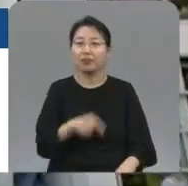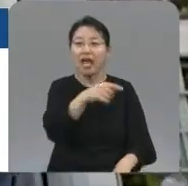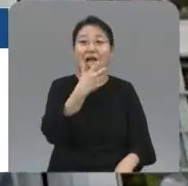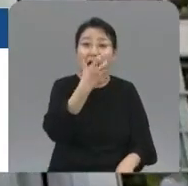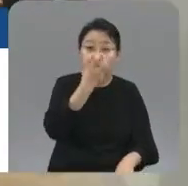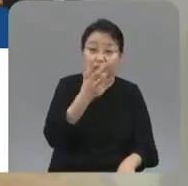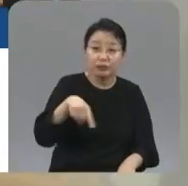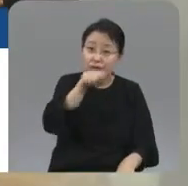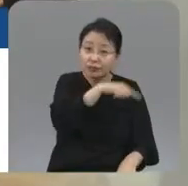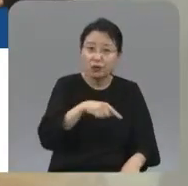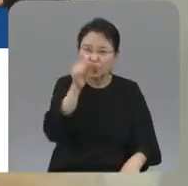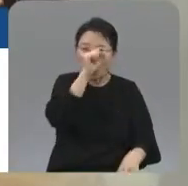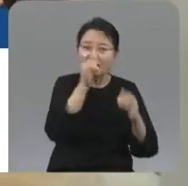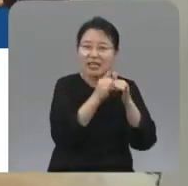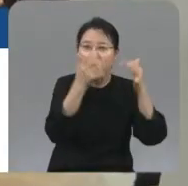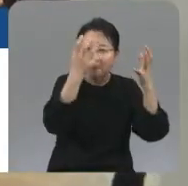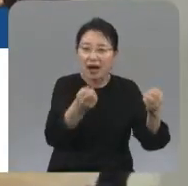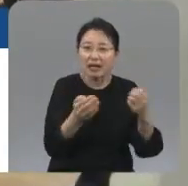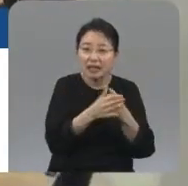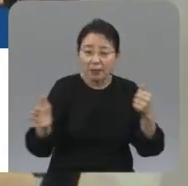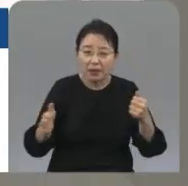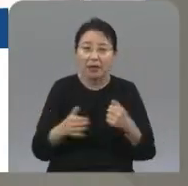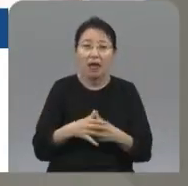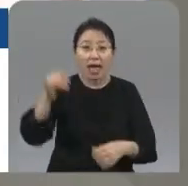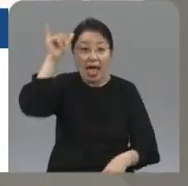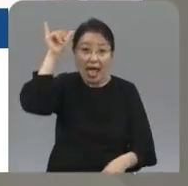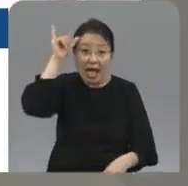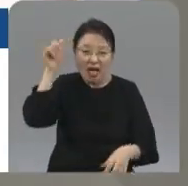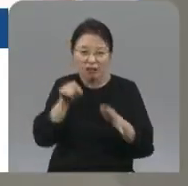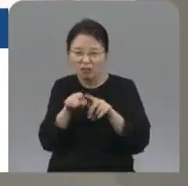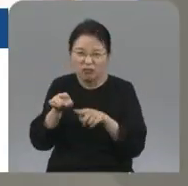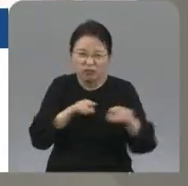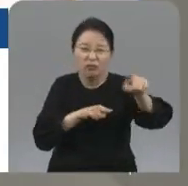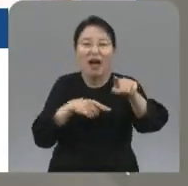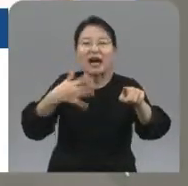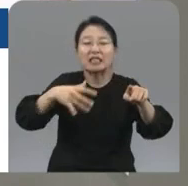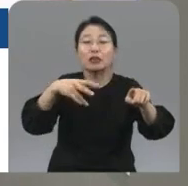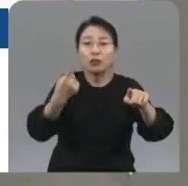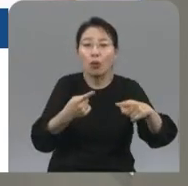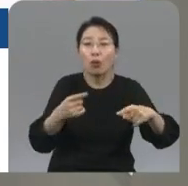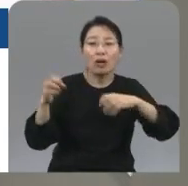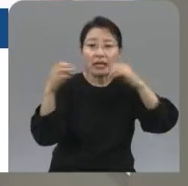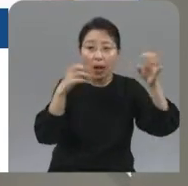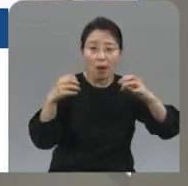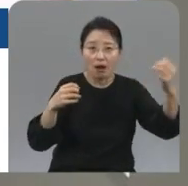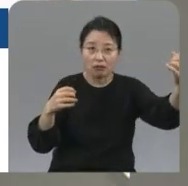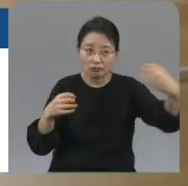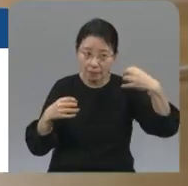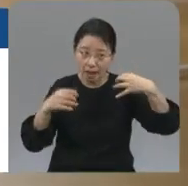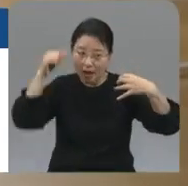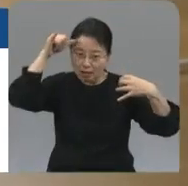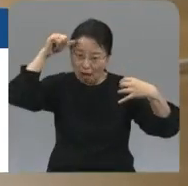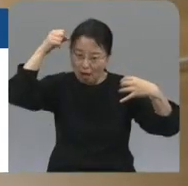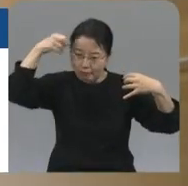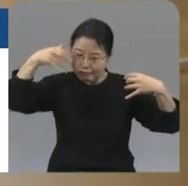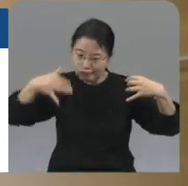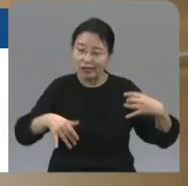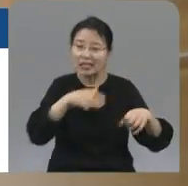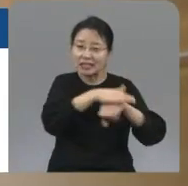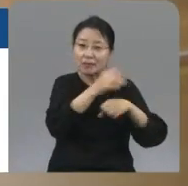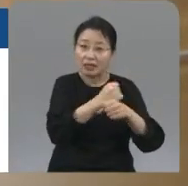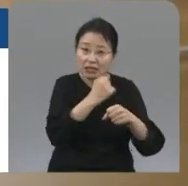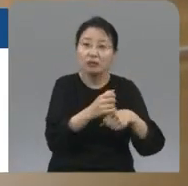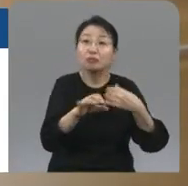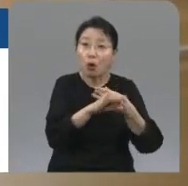spezialisierten ki-modellen in den markteinsteigen der Markt für konversationelle kioda Chatbots wurde zu einem